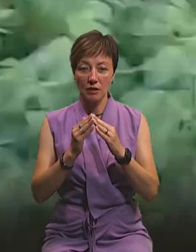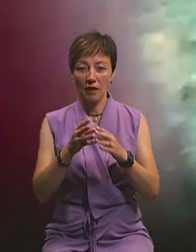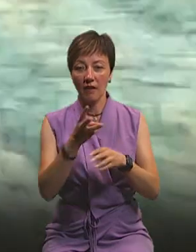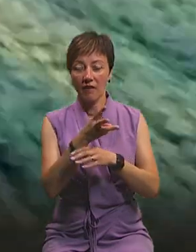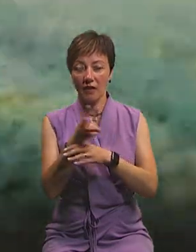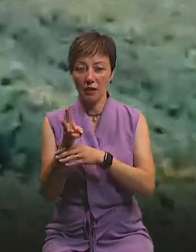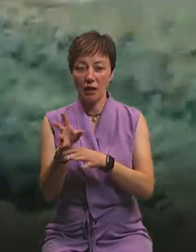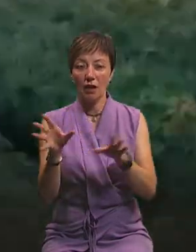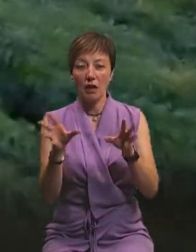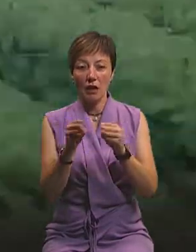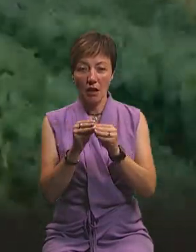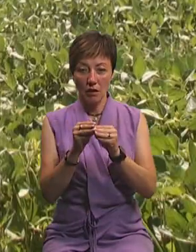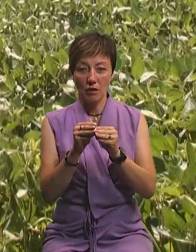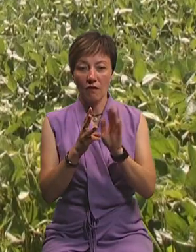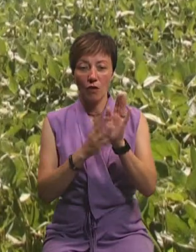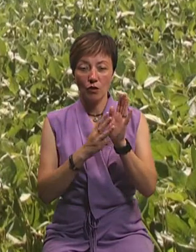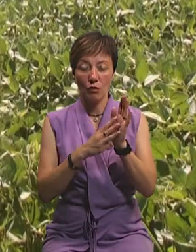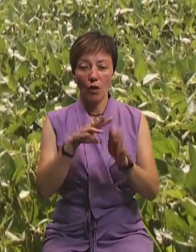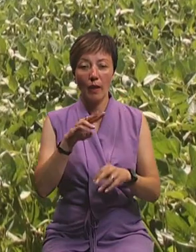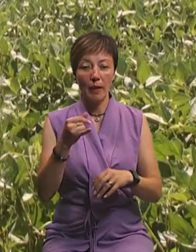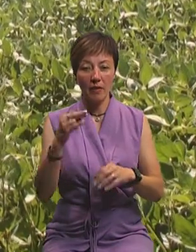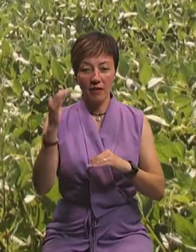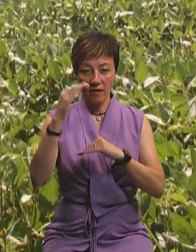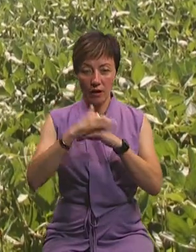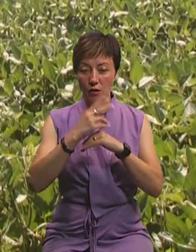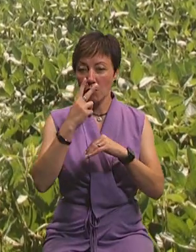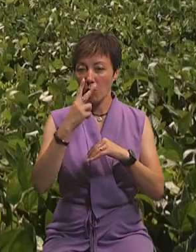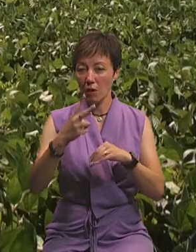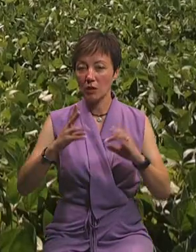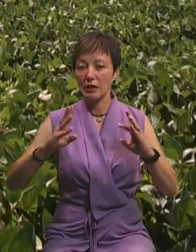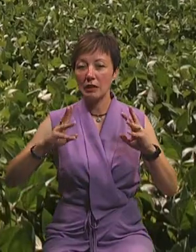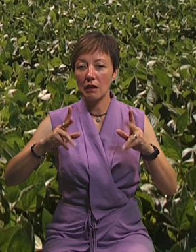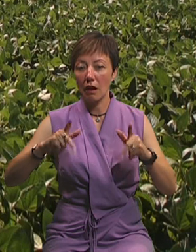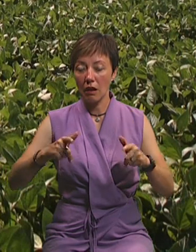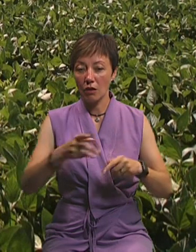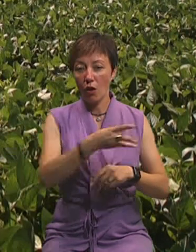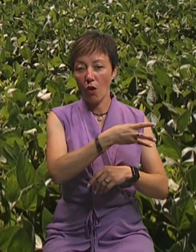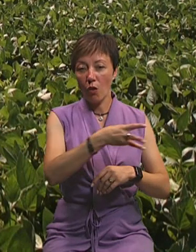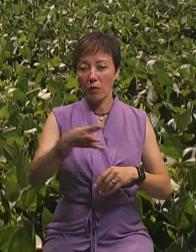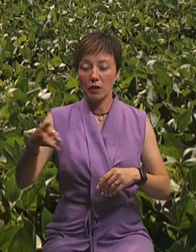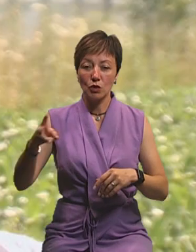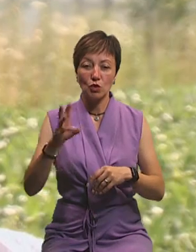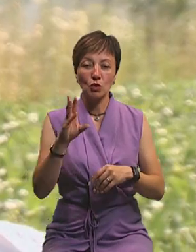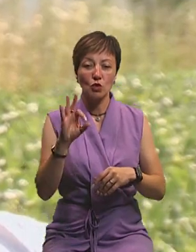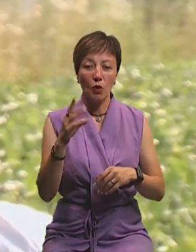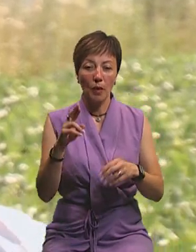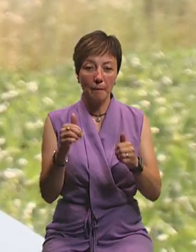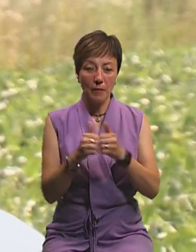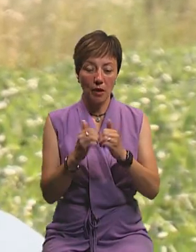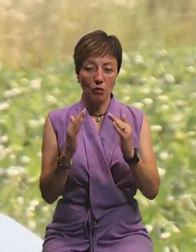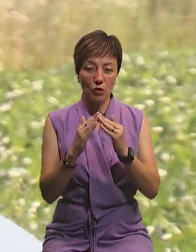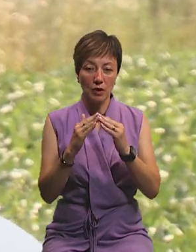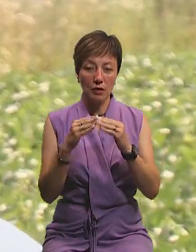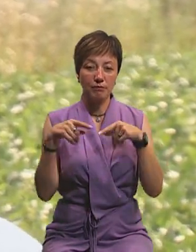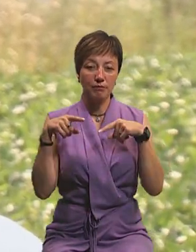разом каже Олександр 8 липня Увечері вони побачили трактора який оприскує сою неподалік його будинку і